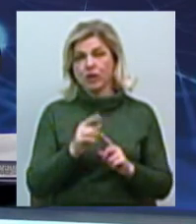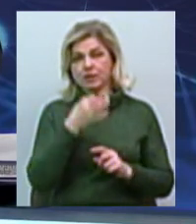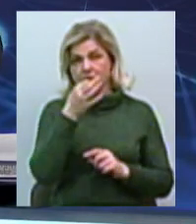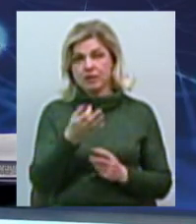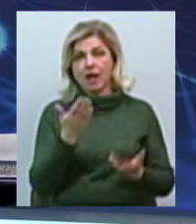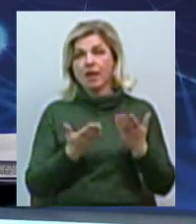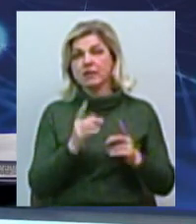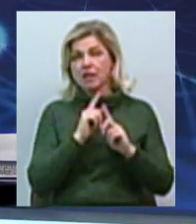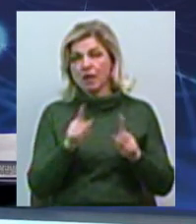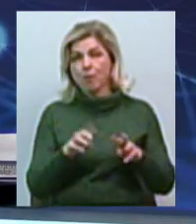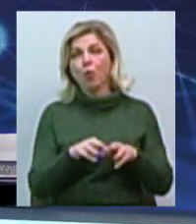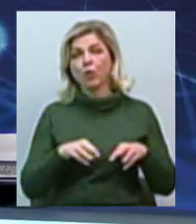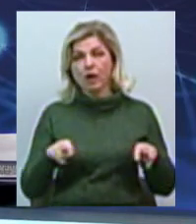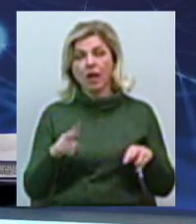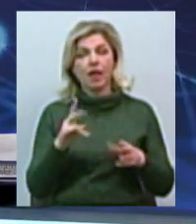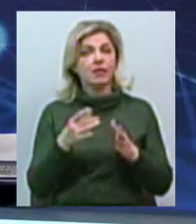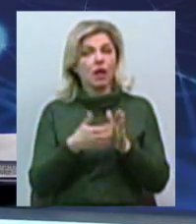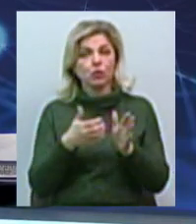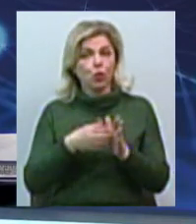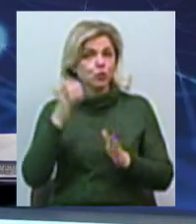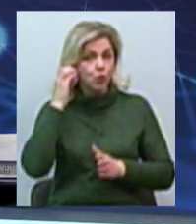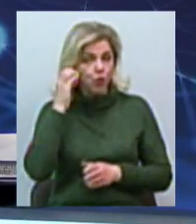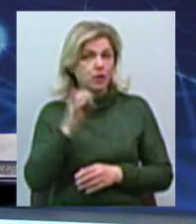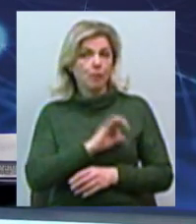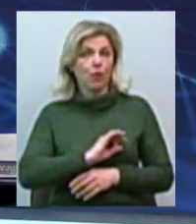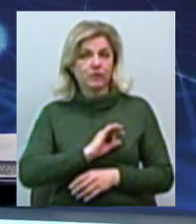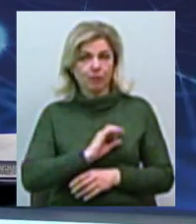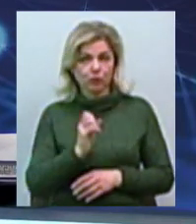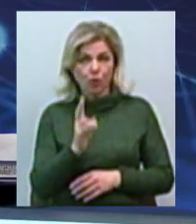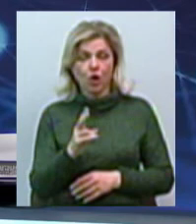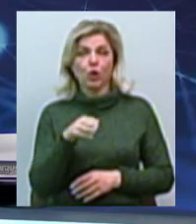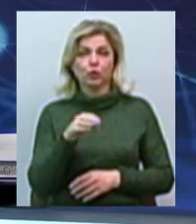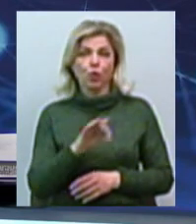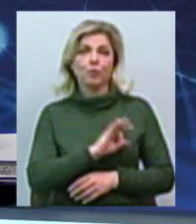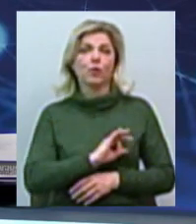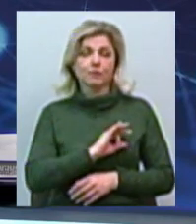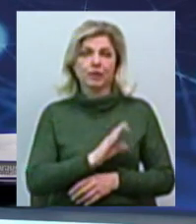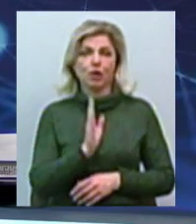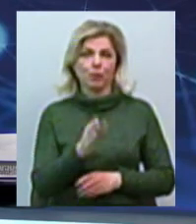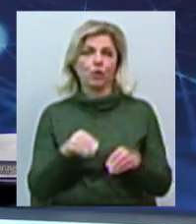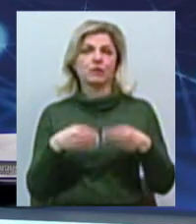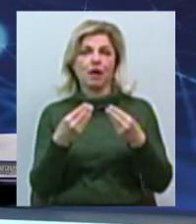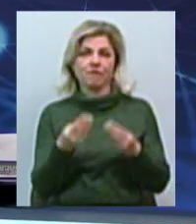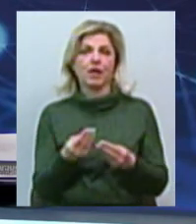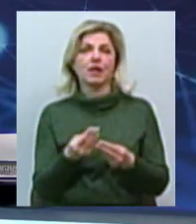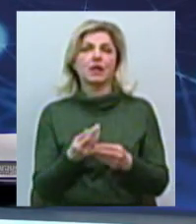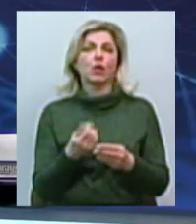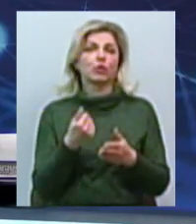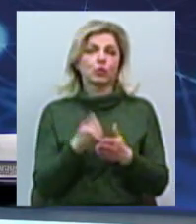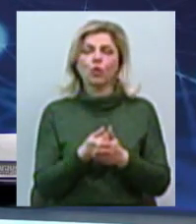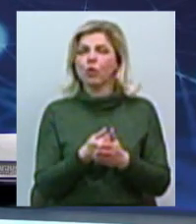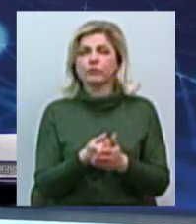уряд, парламент не дослухаються до вимог профспілок, то профспілки будуть давати до самих крайніх